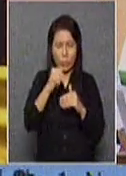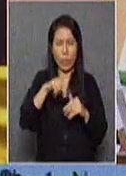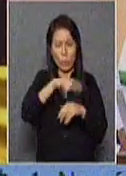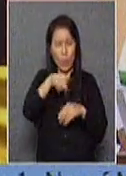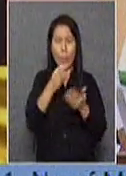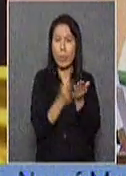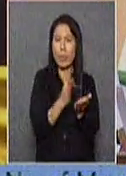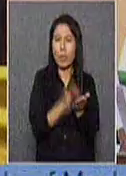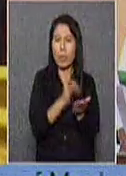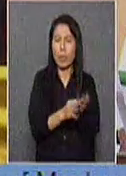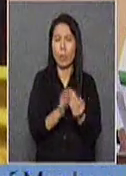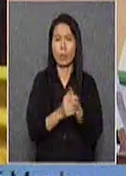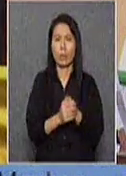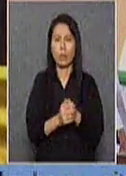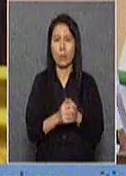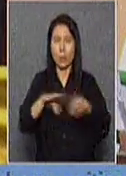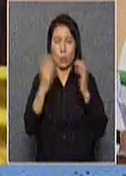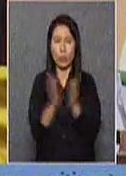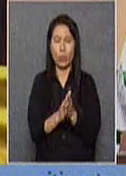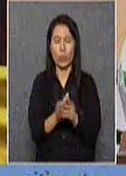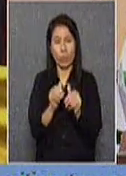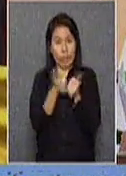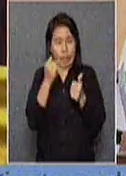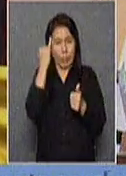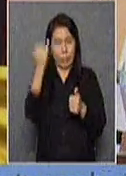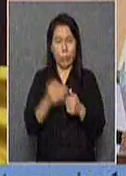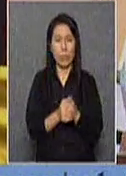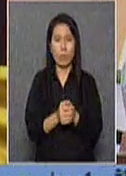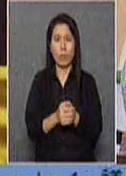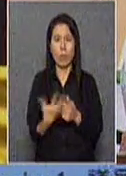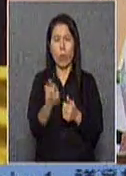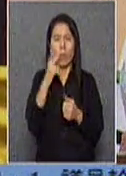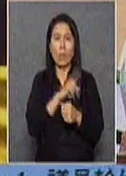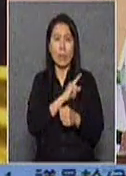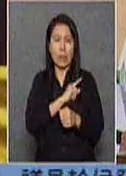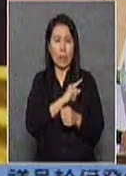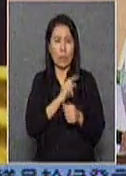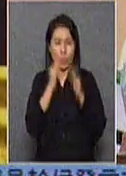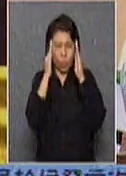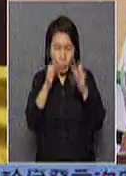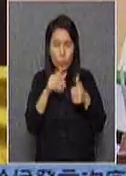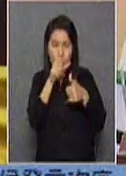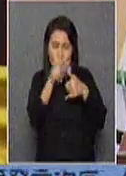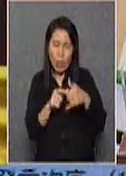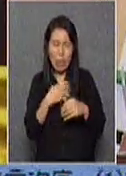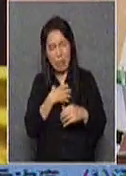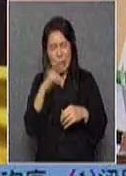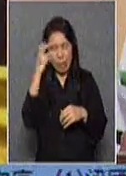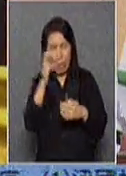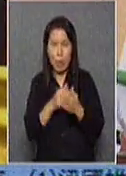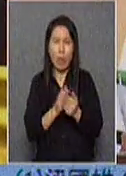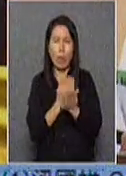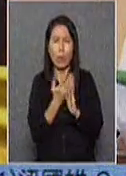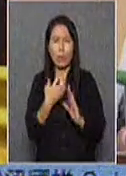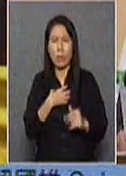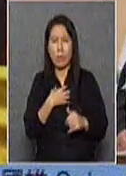面，你係完全唔熟悉，係嘛？純粹係用自己嘅主觀願望、主觀意志或者係呢個官僚